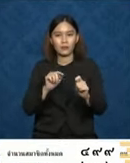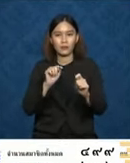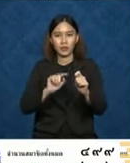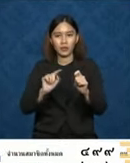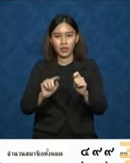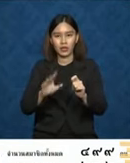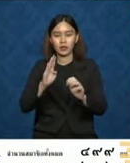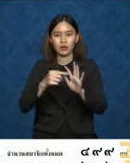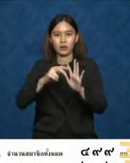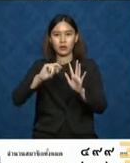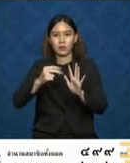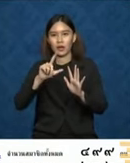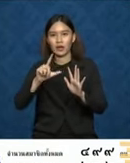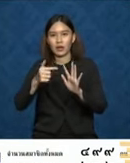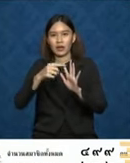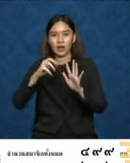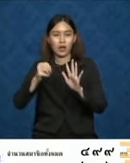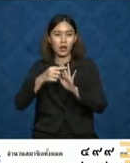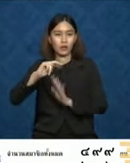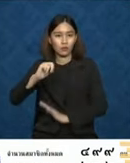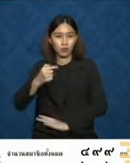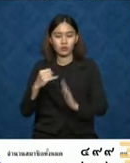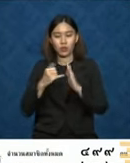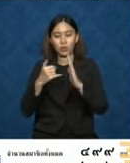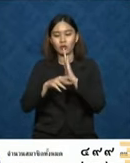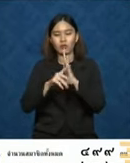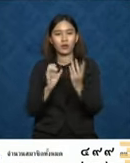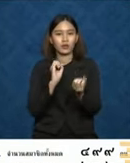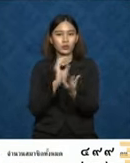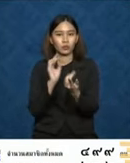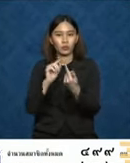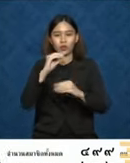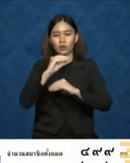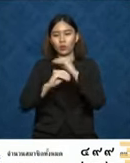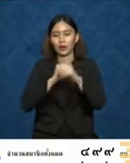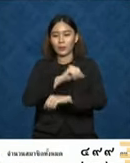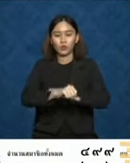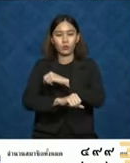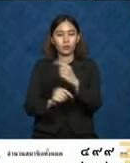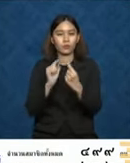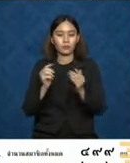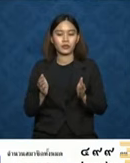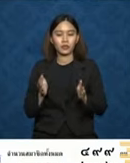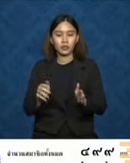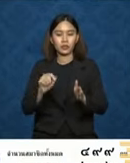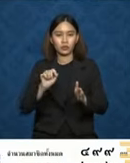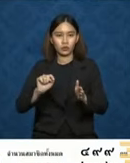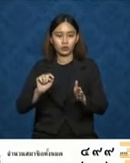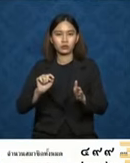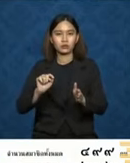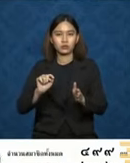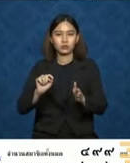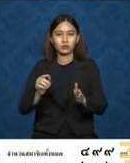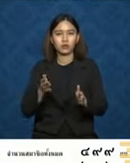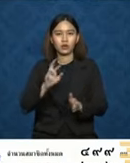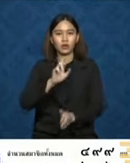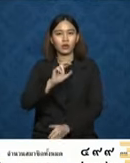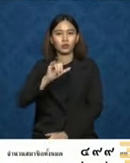บางละมุงจังหวัดชลบุรีปัญหาได้รับผลกระทบจากโครงการก่อสร้างถนนสาย